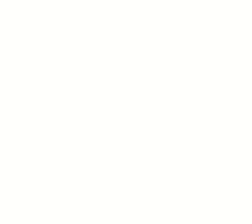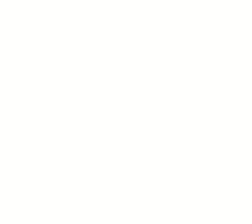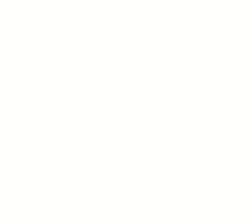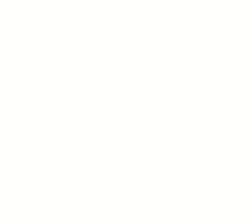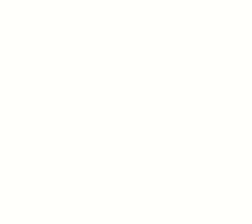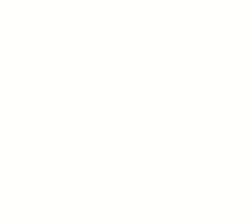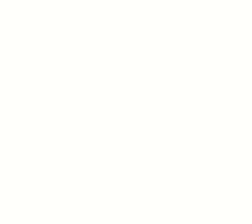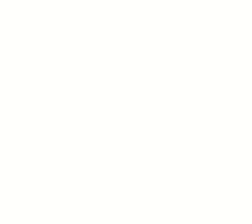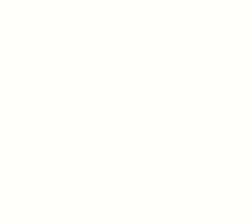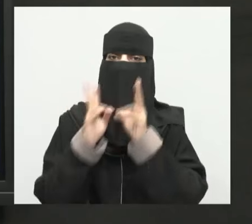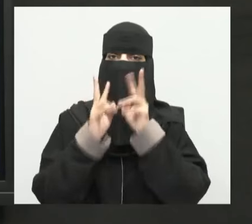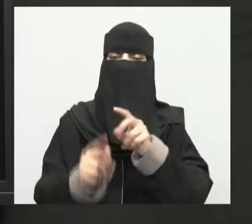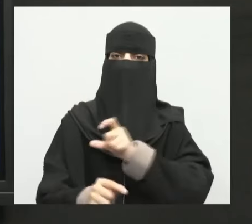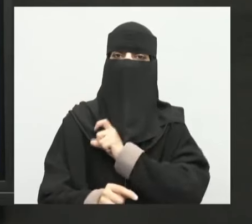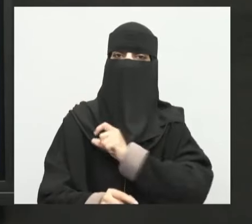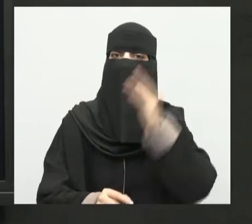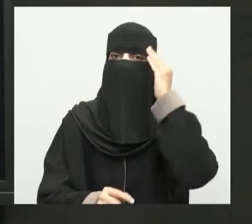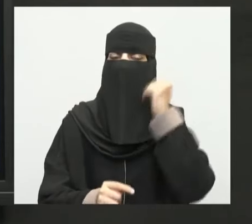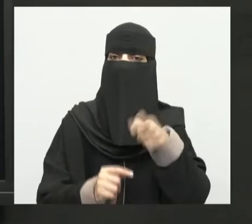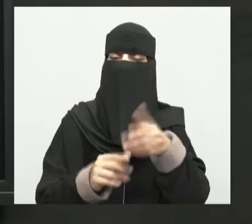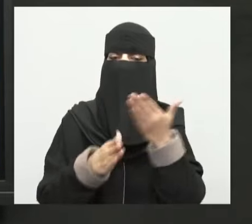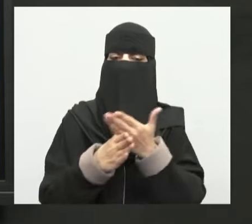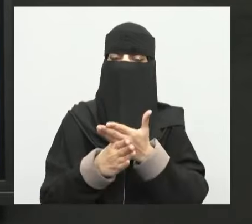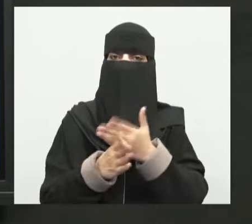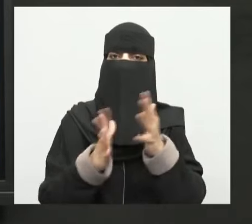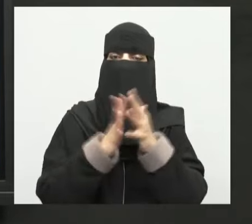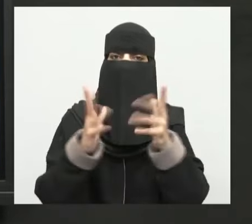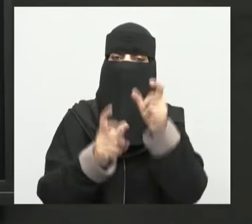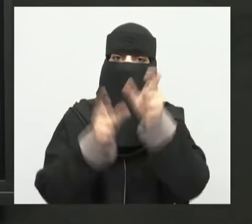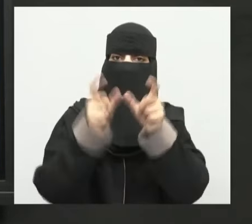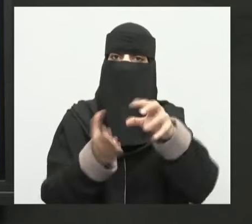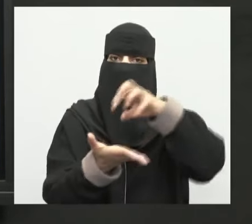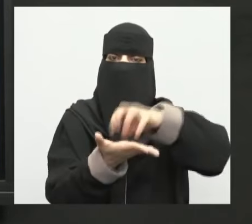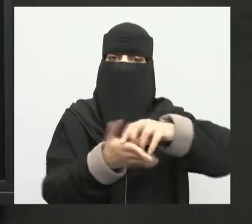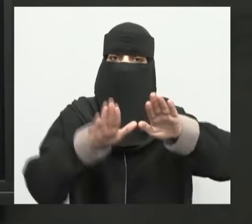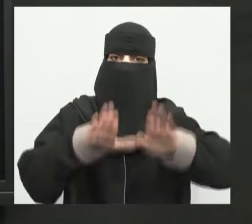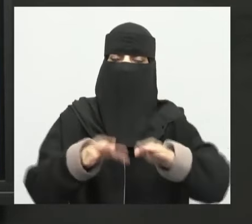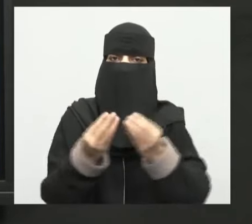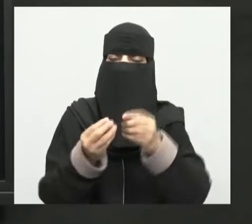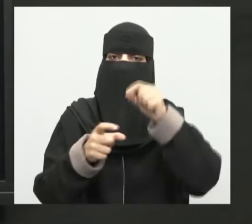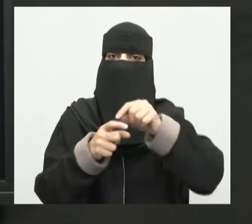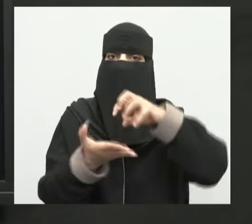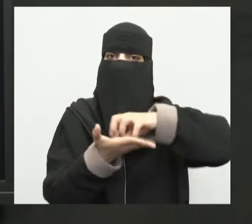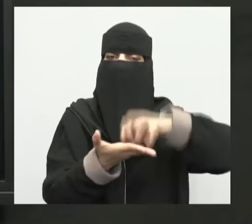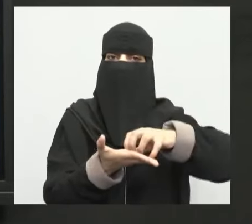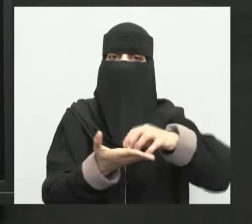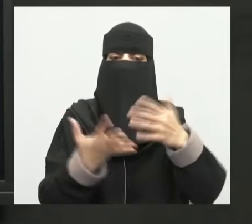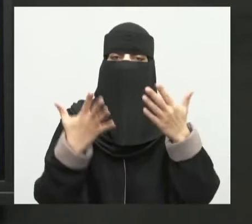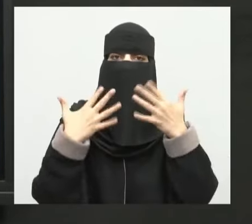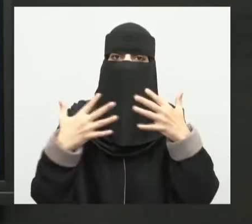والمطيري وطالبات ما الاسباب التي ادت الى الى زياده الكثافه السكانيه في المناطق ذات